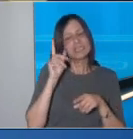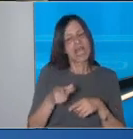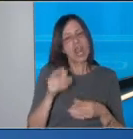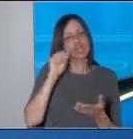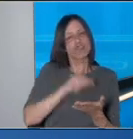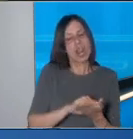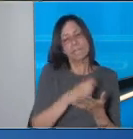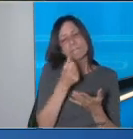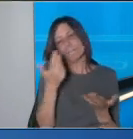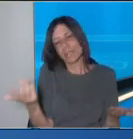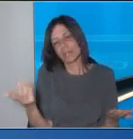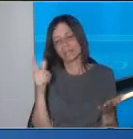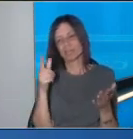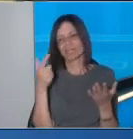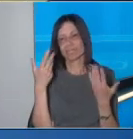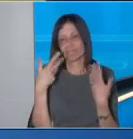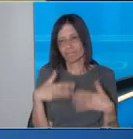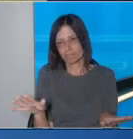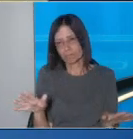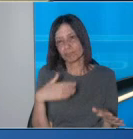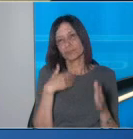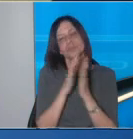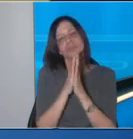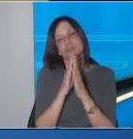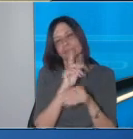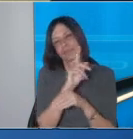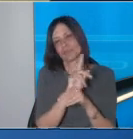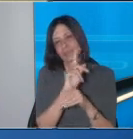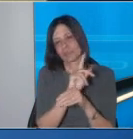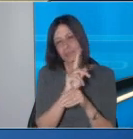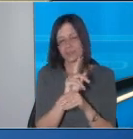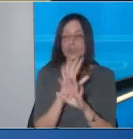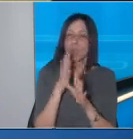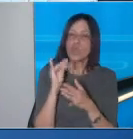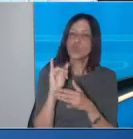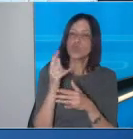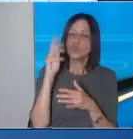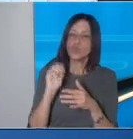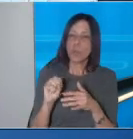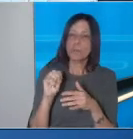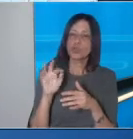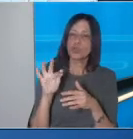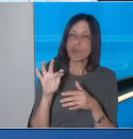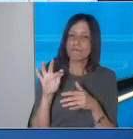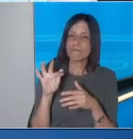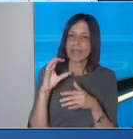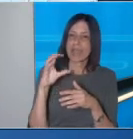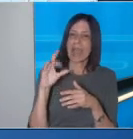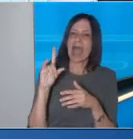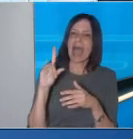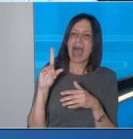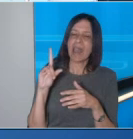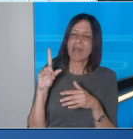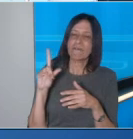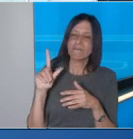מחיר לוותר, אני מקווה מאוד באופן זמני. אז יכול להיות שיונטוב קלפון, אז תלה, יכול להיות שיונטוב קלפון שילם